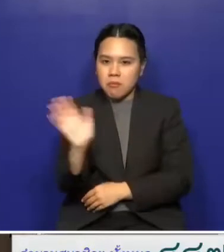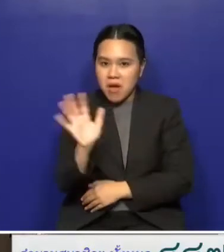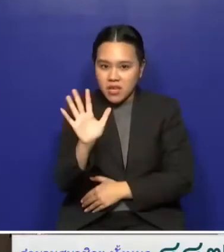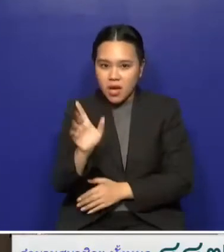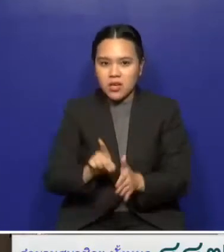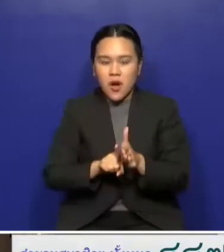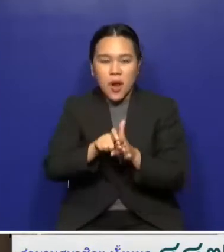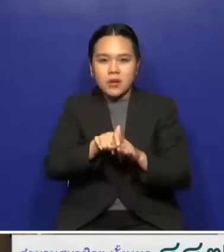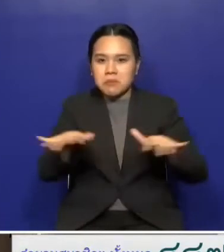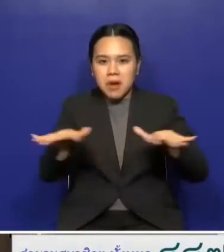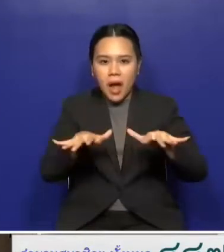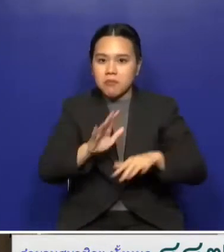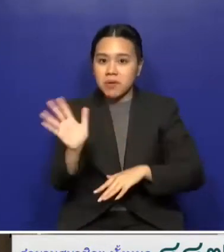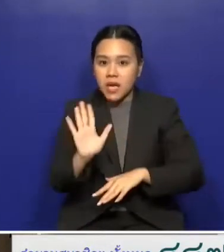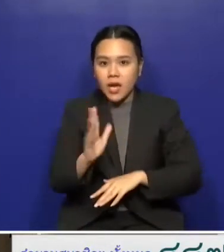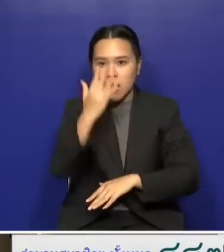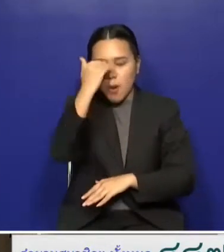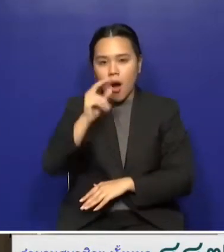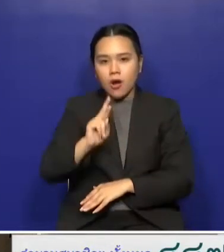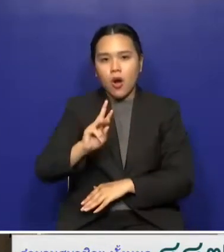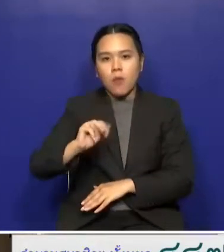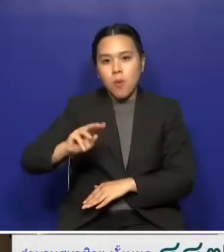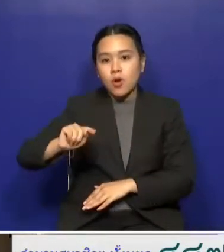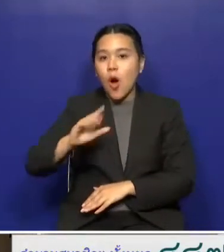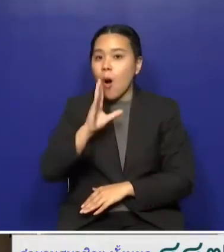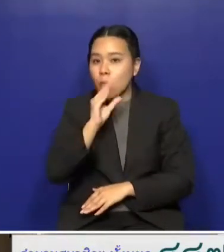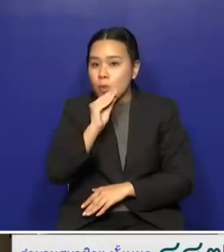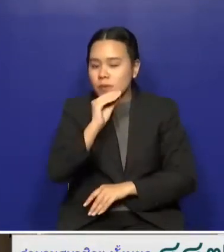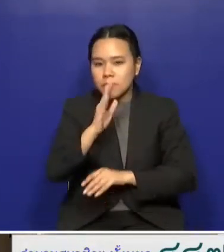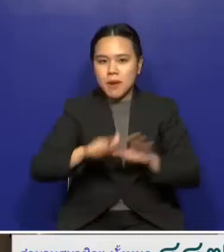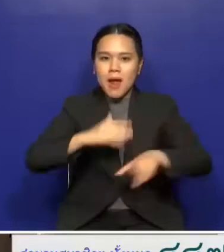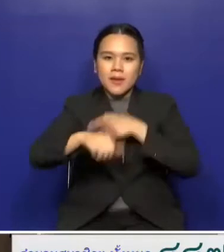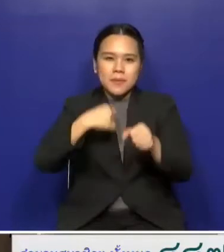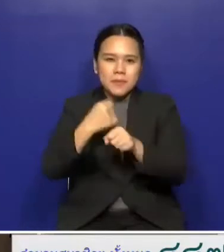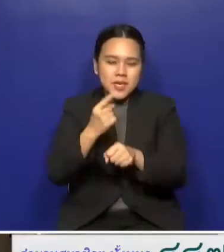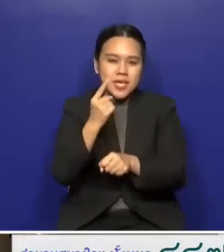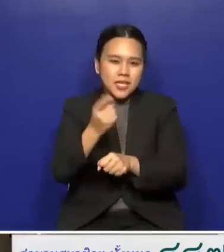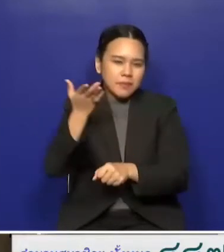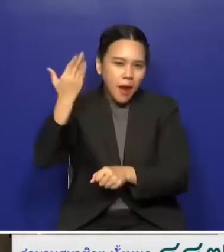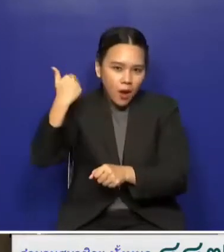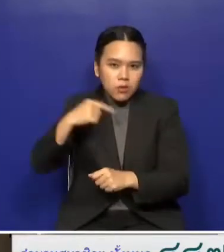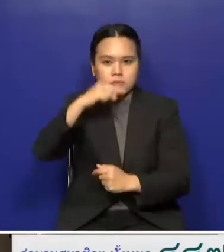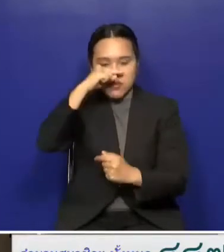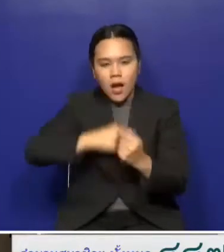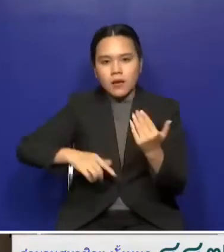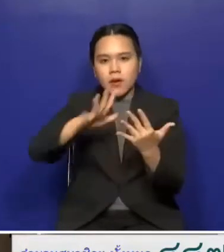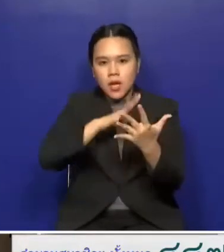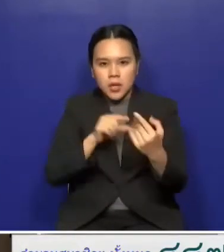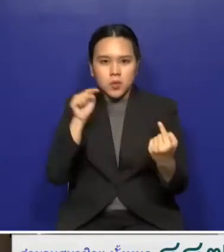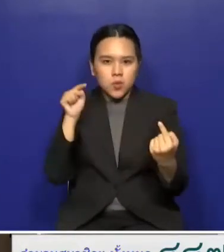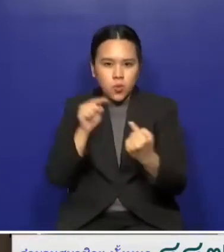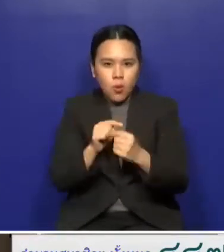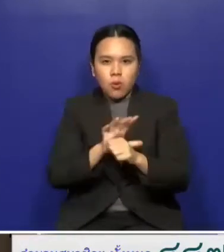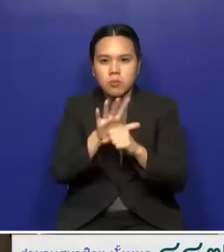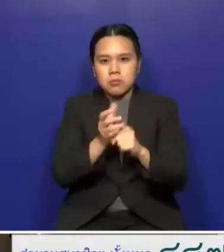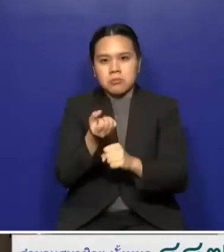ธรรมดาดังที่มีรัฐมนตรีกล่าวไว้แต่เกือบ1ปีที่ผ่านมาประเทศไทยต้องเผชิญหน้ากับวิกฤตโควิดแสดงให้เราเห็น